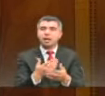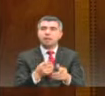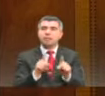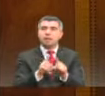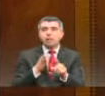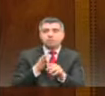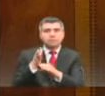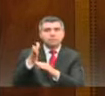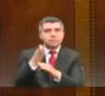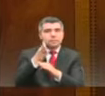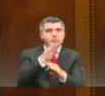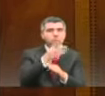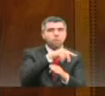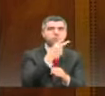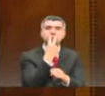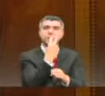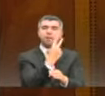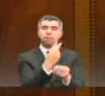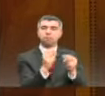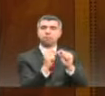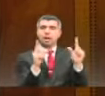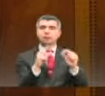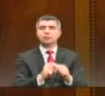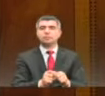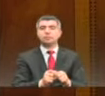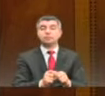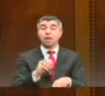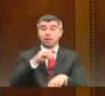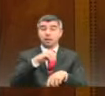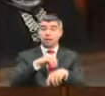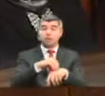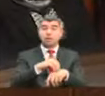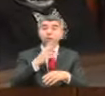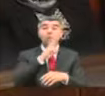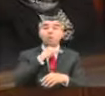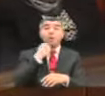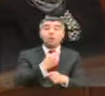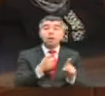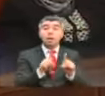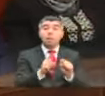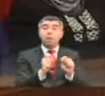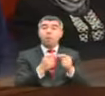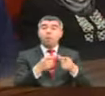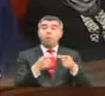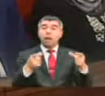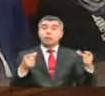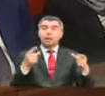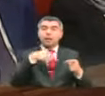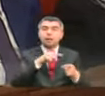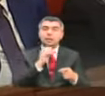الخاضعة للتشريع الاجتماعي. جيم، ستحرص الحكومة على توسيع وتحسين الحماية